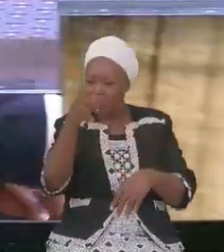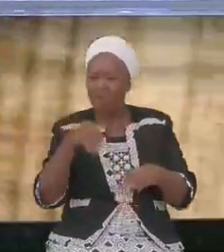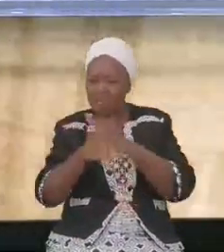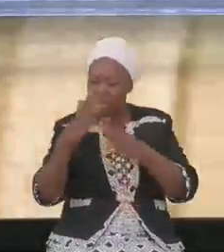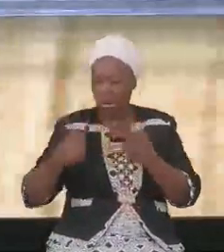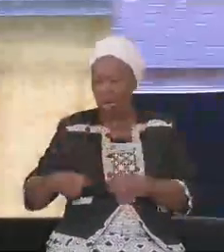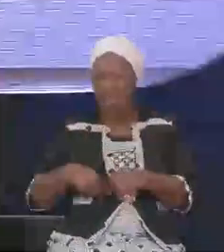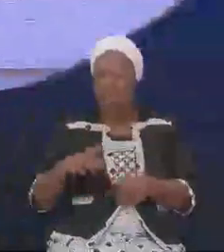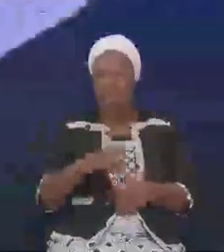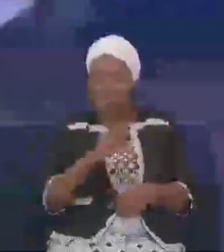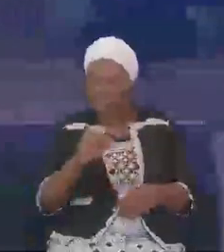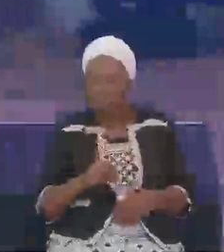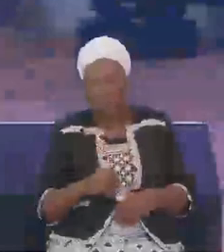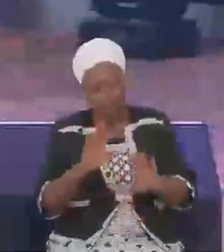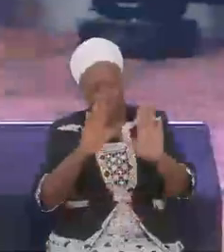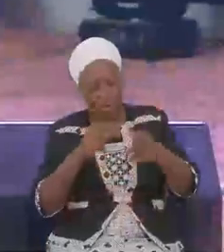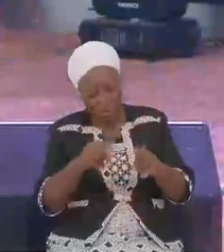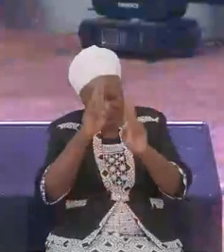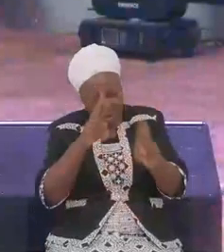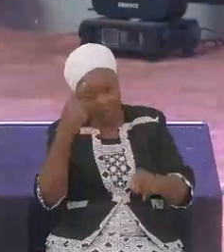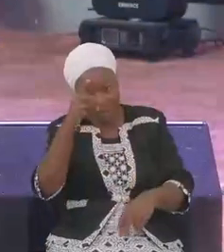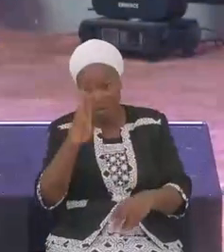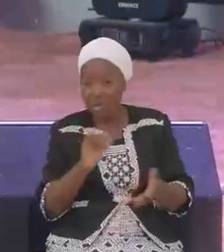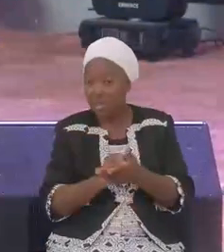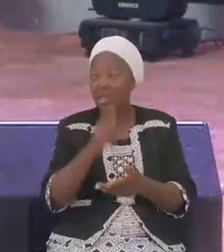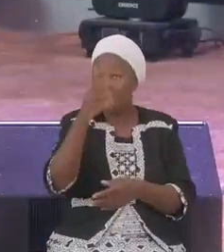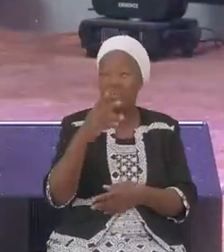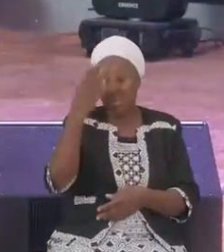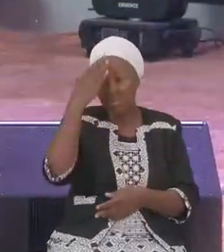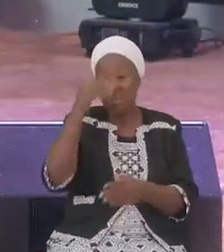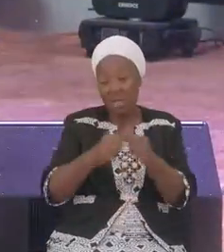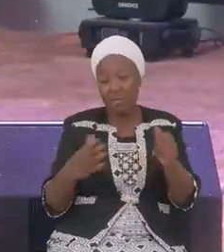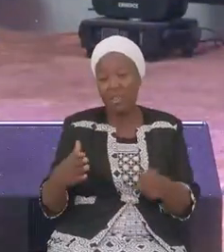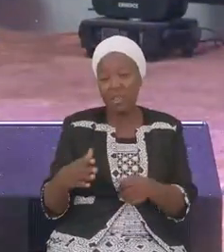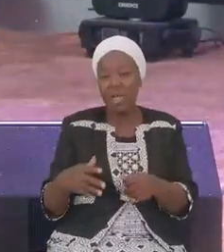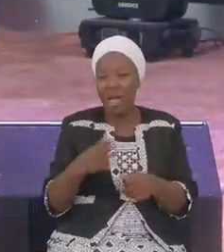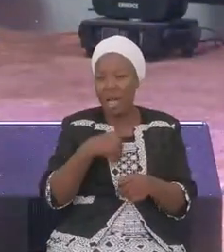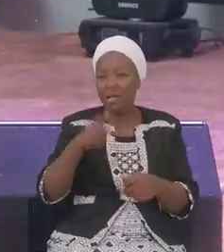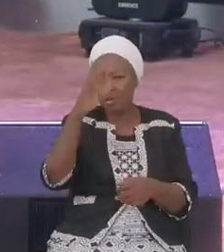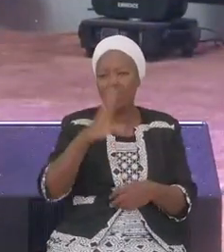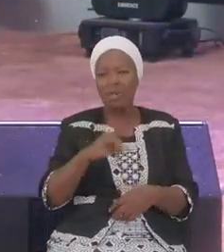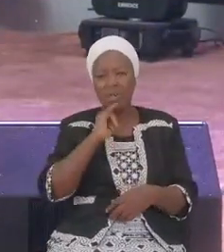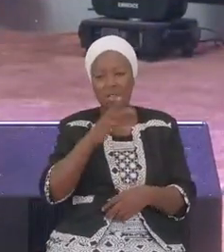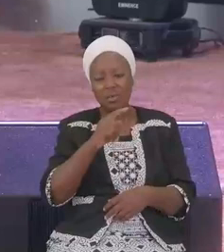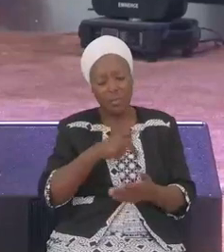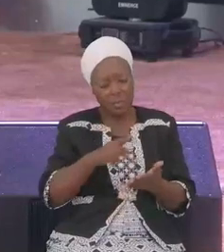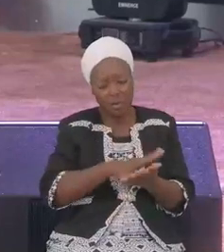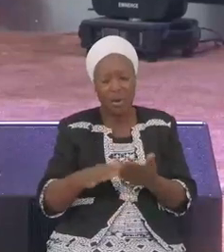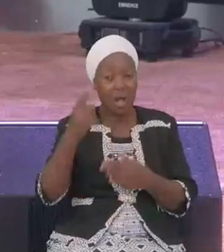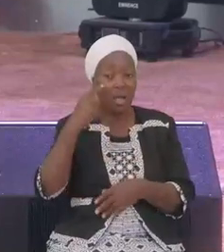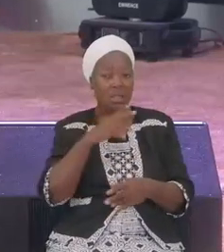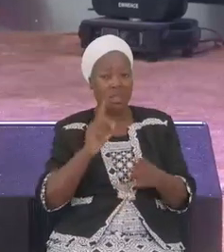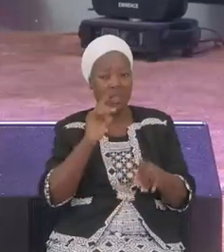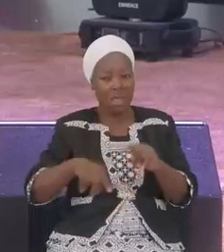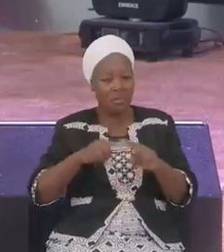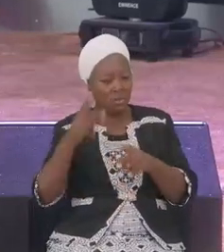il n'y a pas la crainte, il n'y a pas d'égard pour Dieu. Et Dieu voit tout, Dieu connaît tout. Et Dieu a les yeux purs pour ne pas